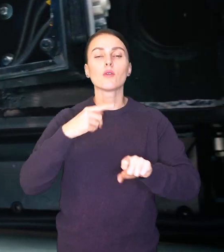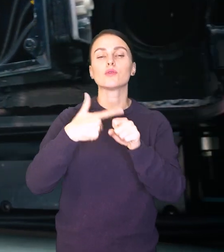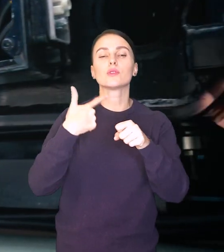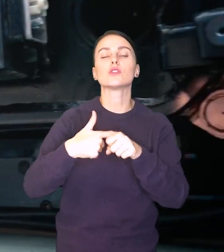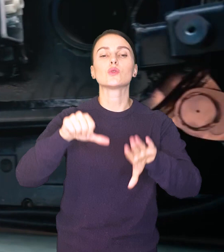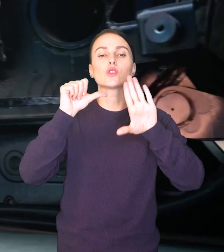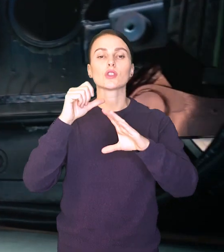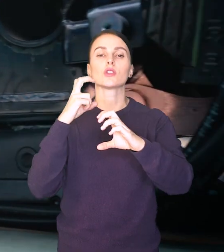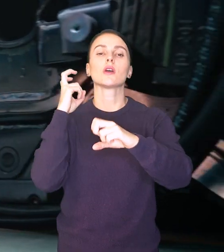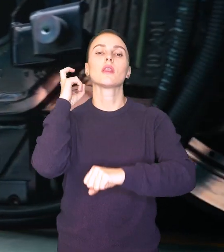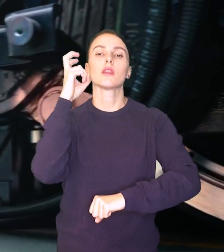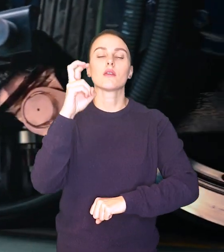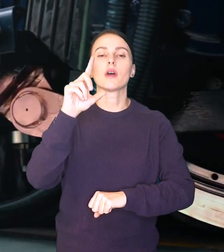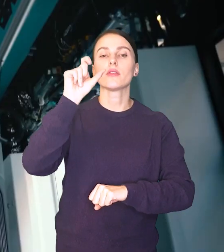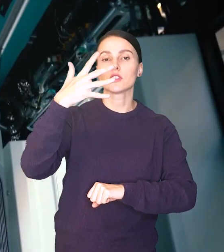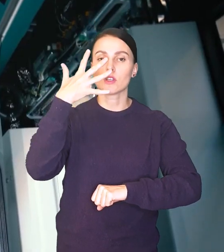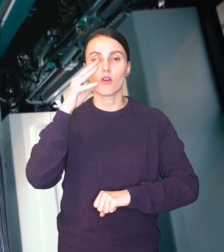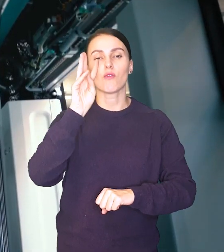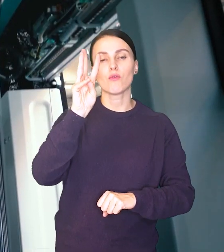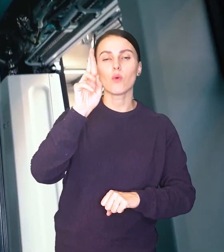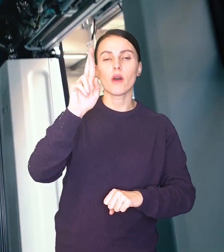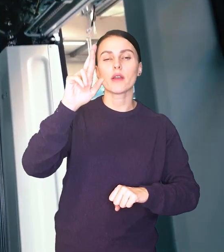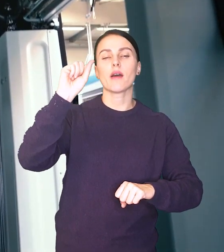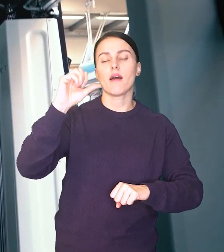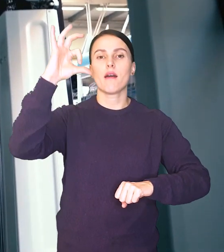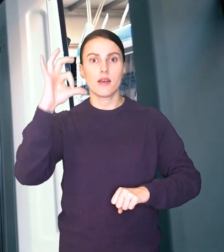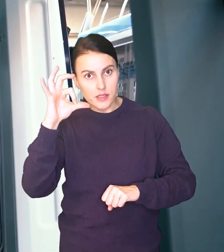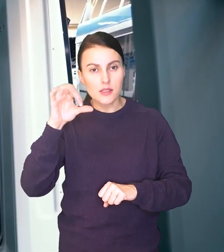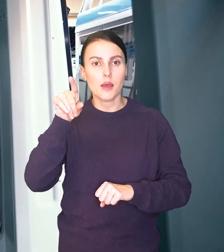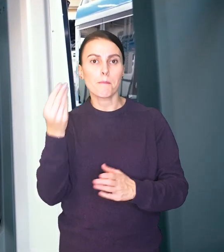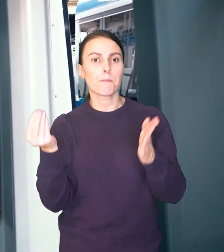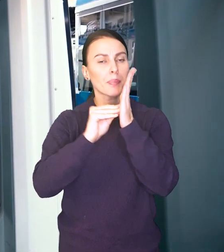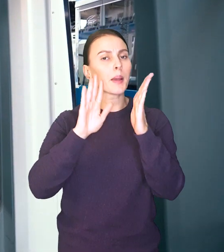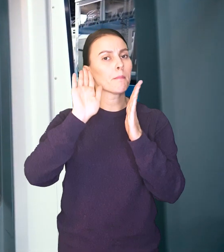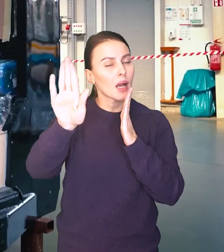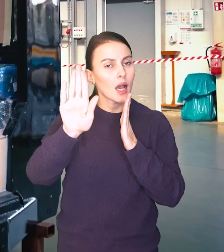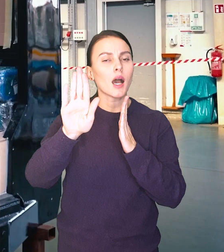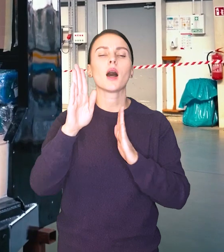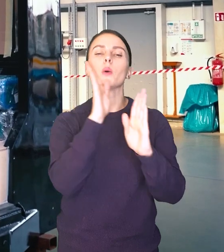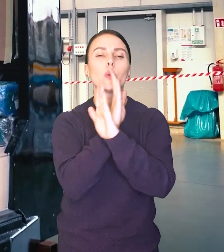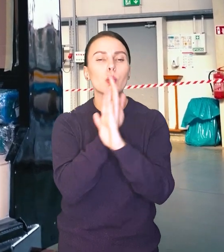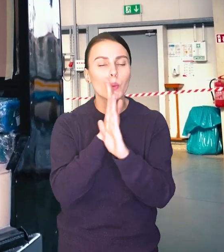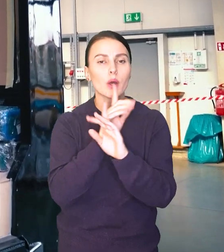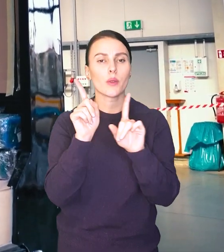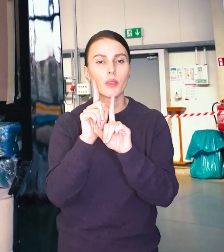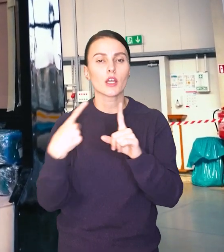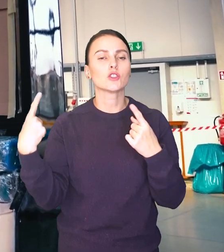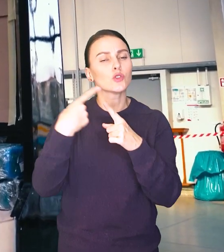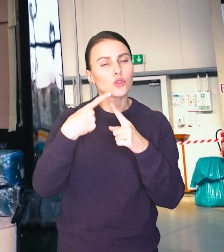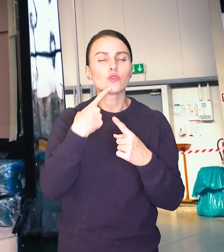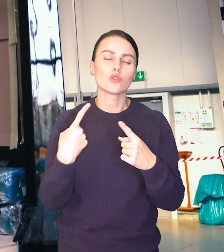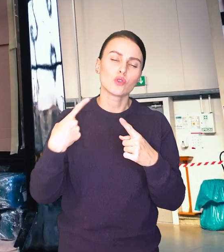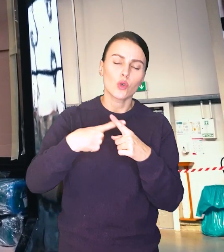remont 26 tramwajów typu 205 WRAS, które zyskały m.in. klimatyzację i